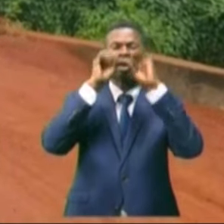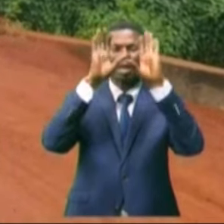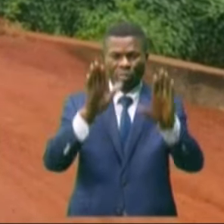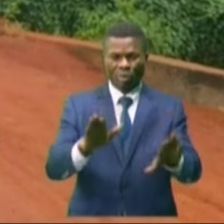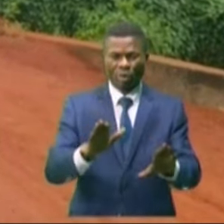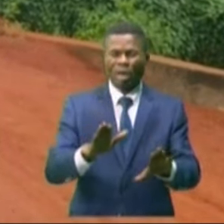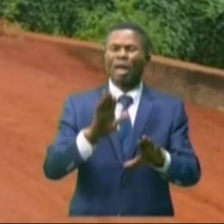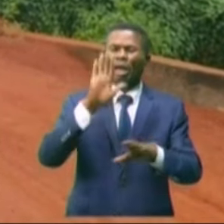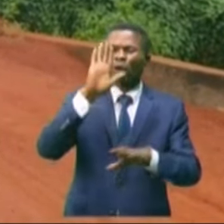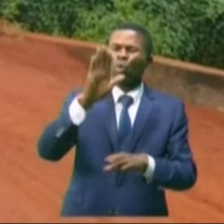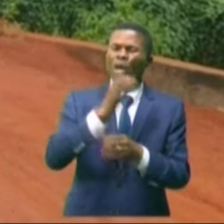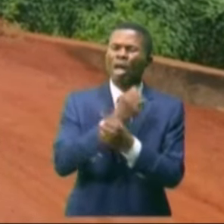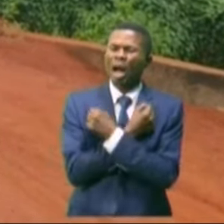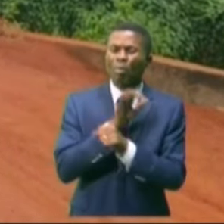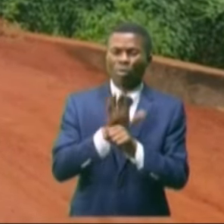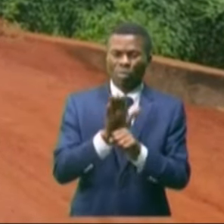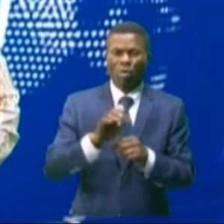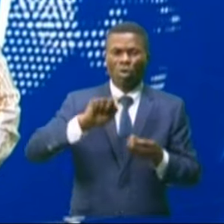bénisse.